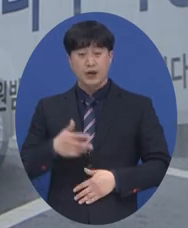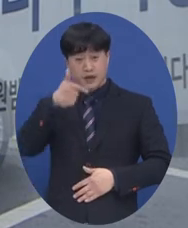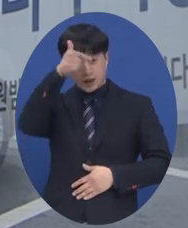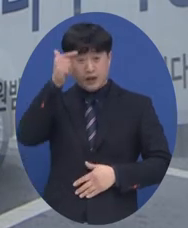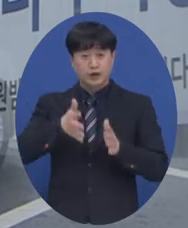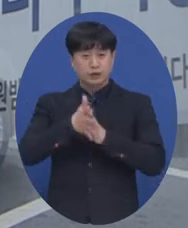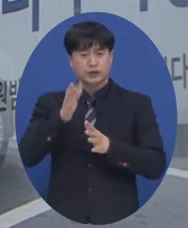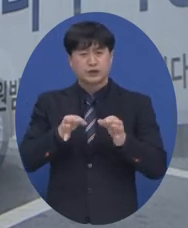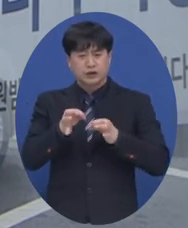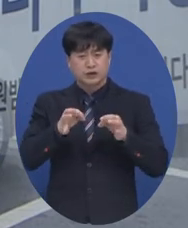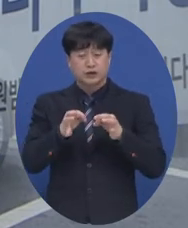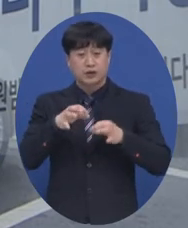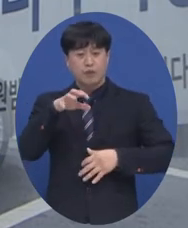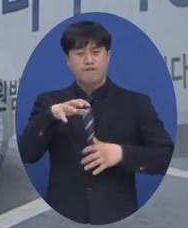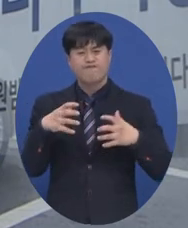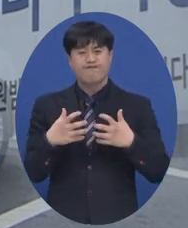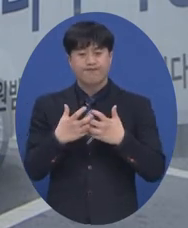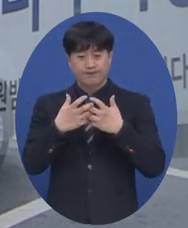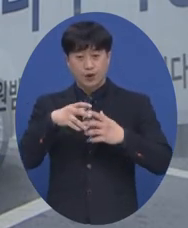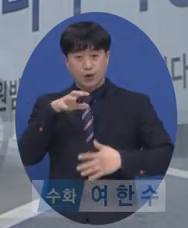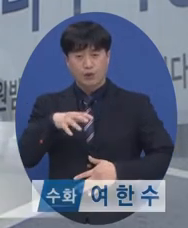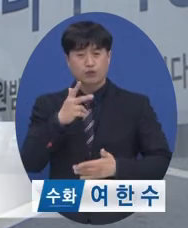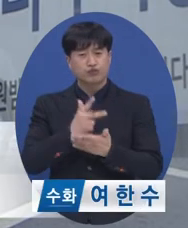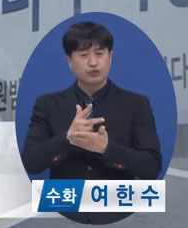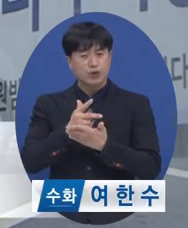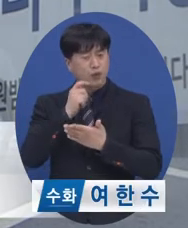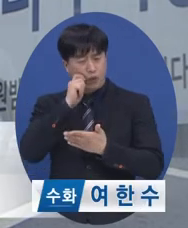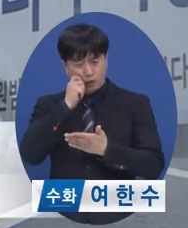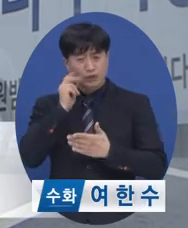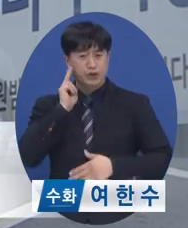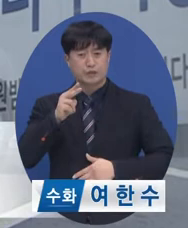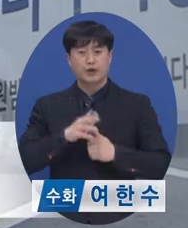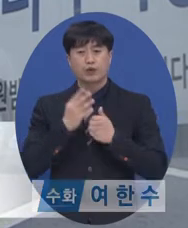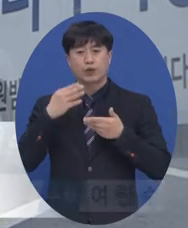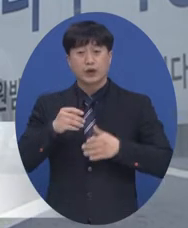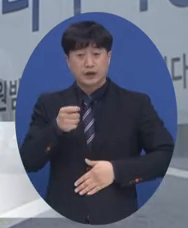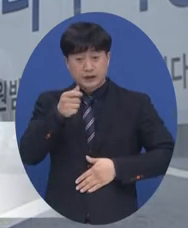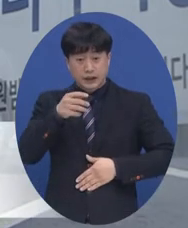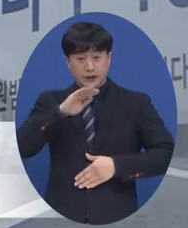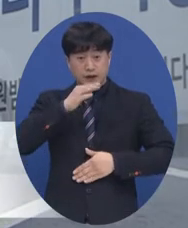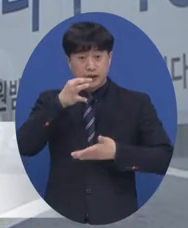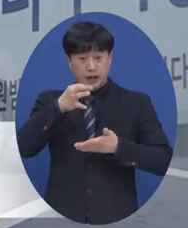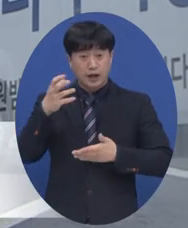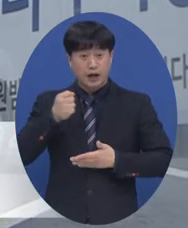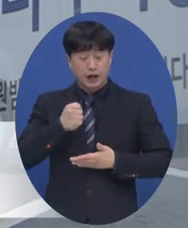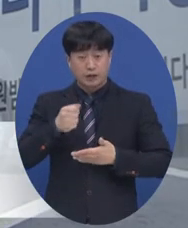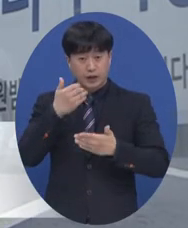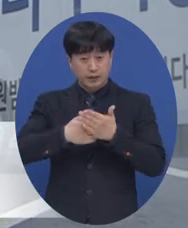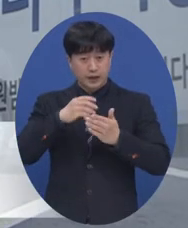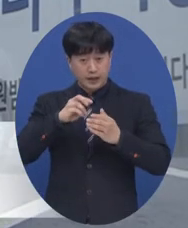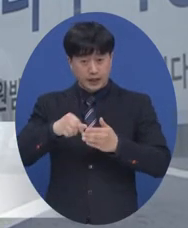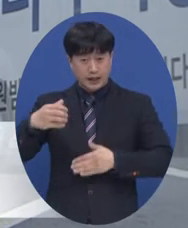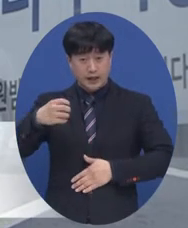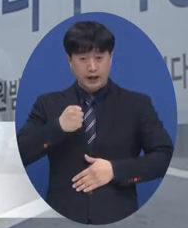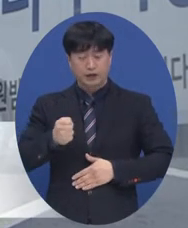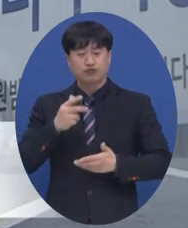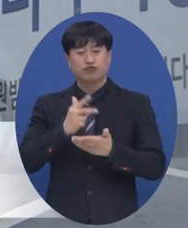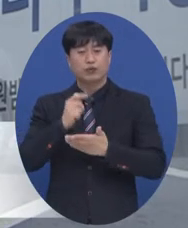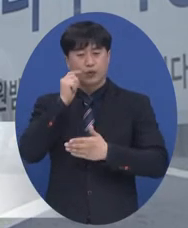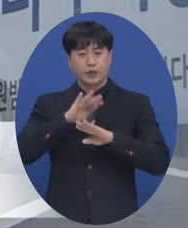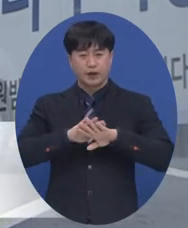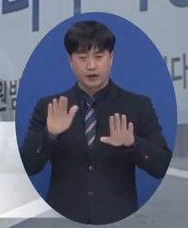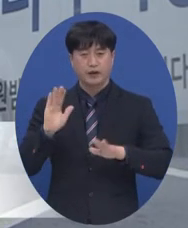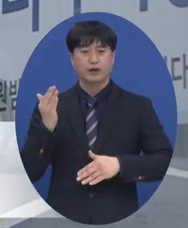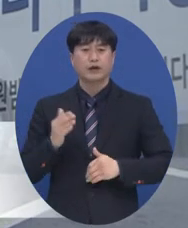9 도심이나 상가 밀집지역에 주차난이 심각한 데요 경기도가 적은 예산으로 자투리 땅을 확보에 주차난을